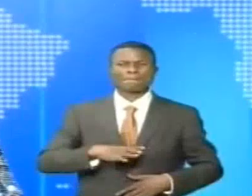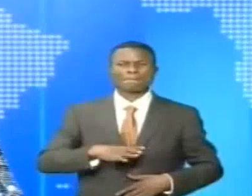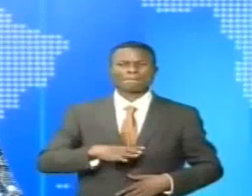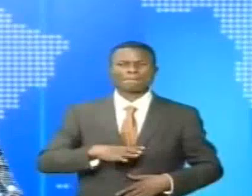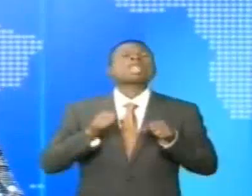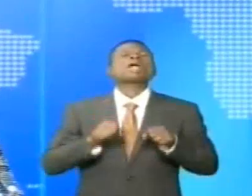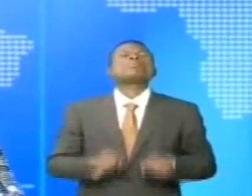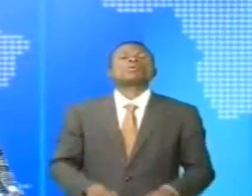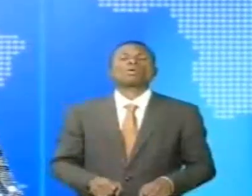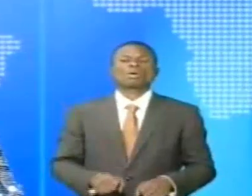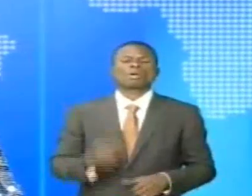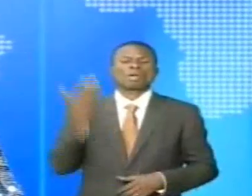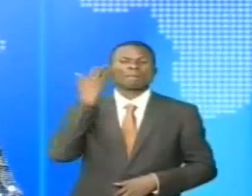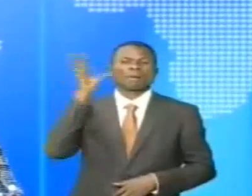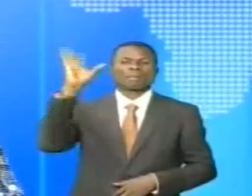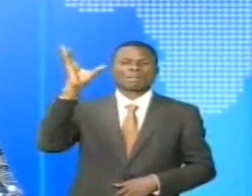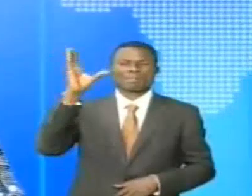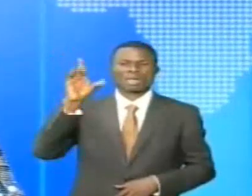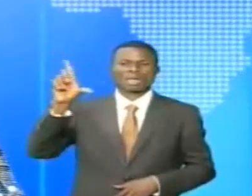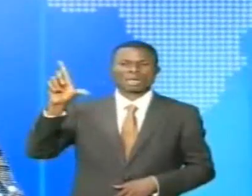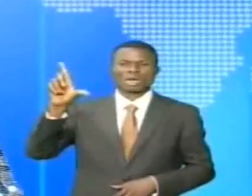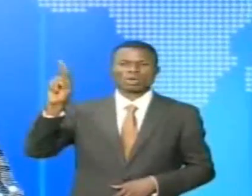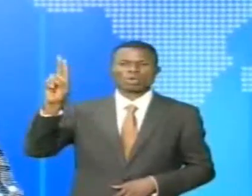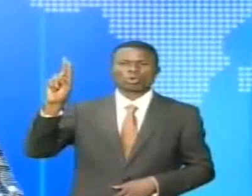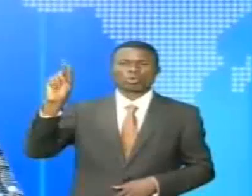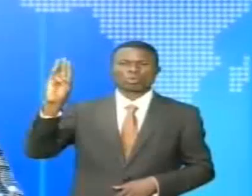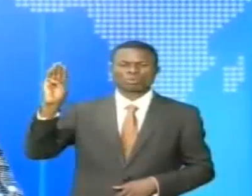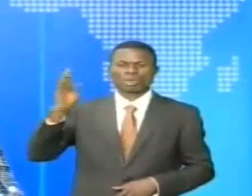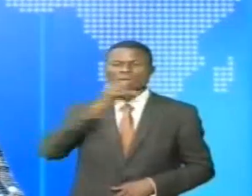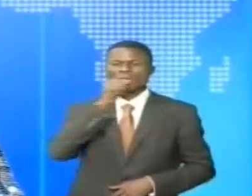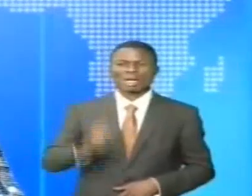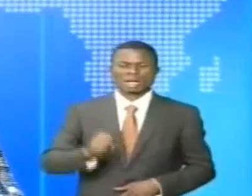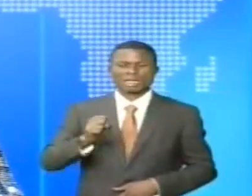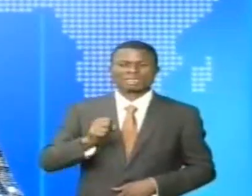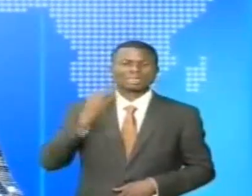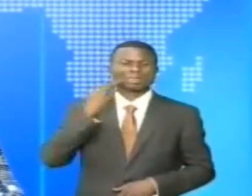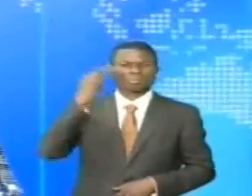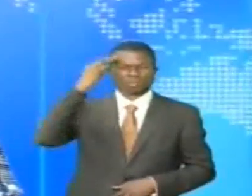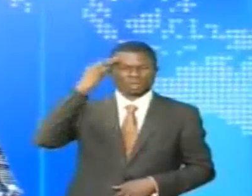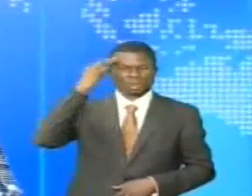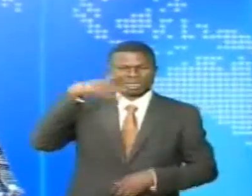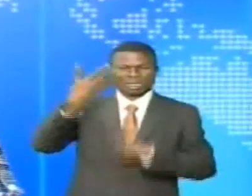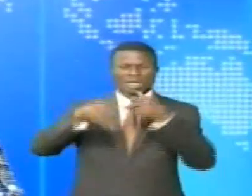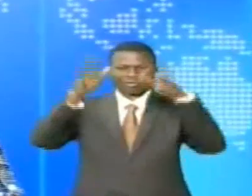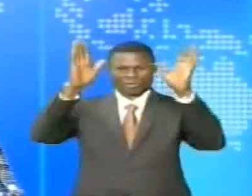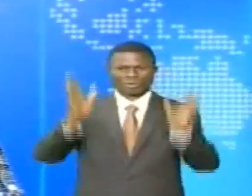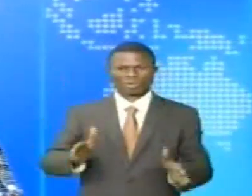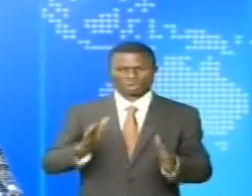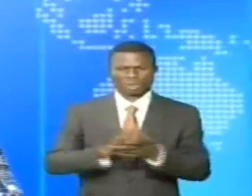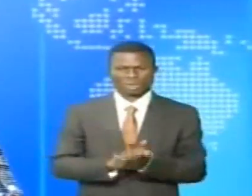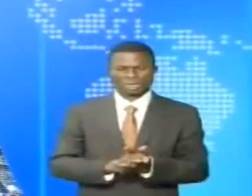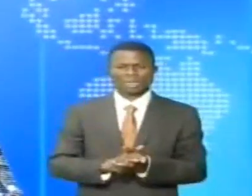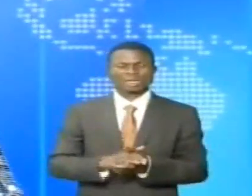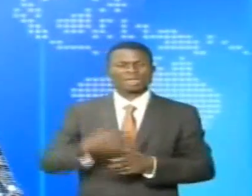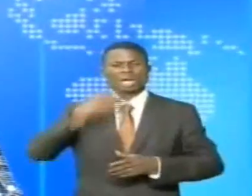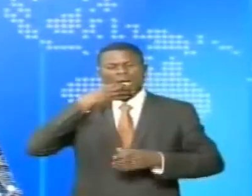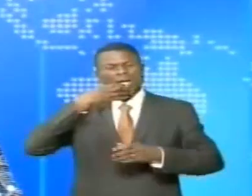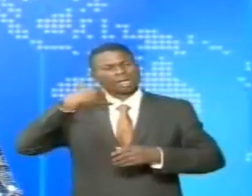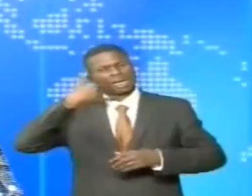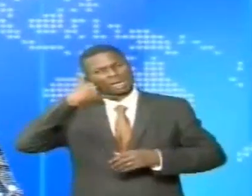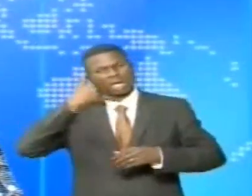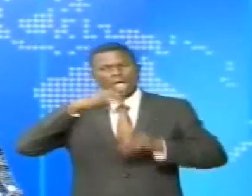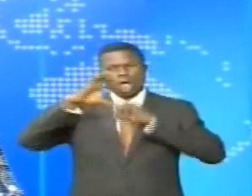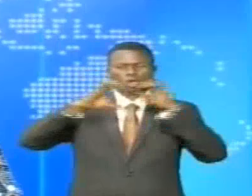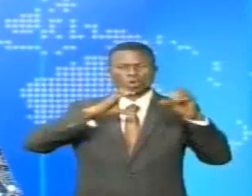de Monsieur Pierre Lumbi au Congo, ancien ministre des Affaires étrangères, de Poste, Téléphone et Télécommunications et